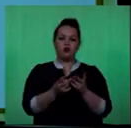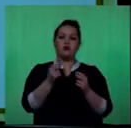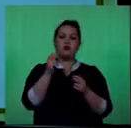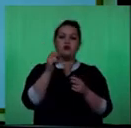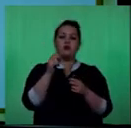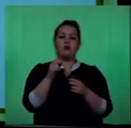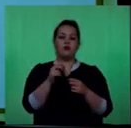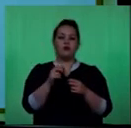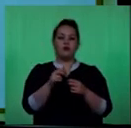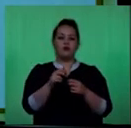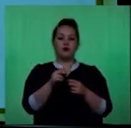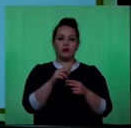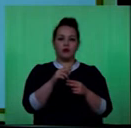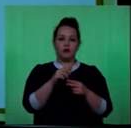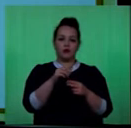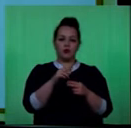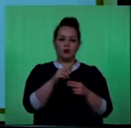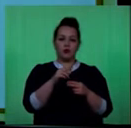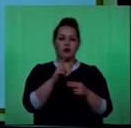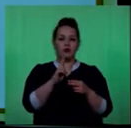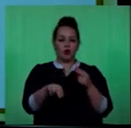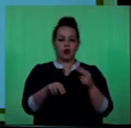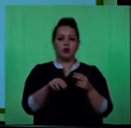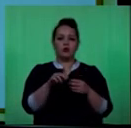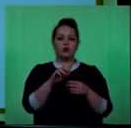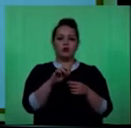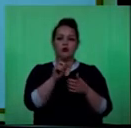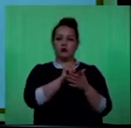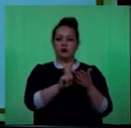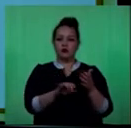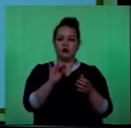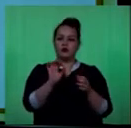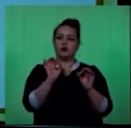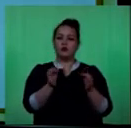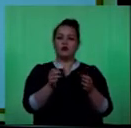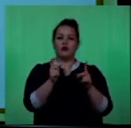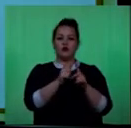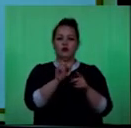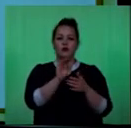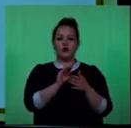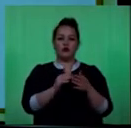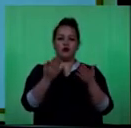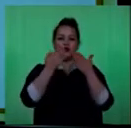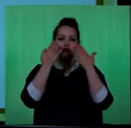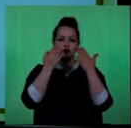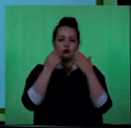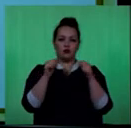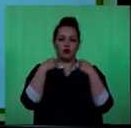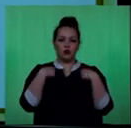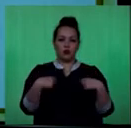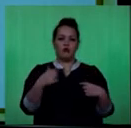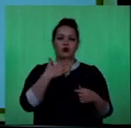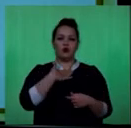стихотворение и правильно записать это слово вы готовы читаем портфель у меня